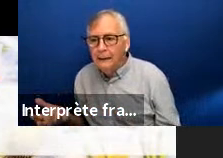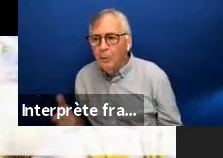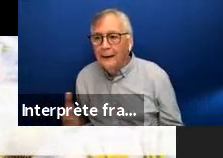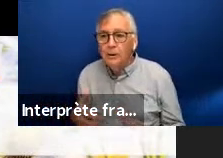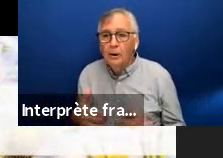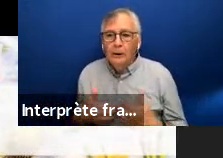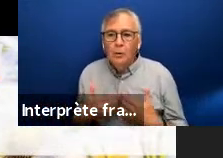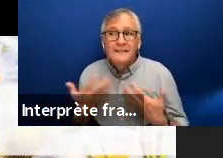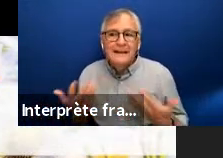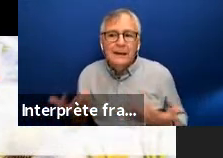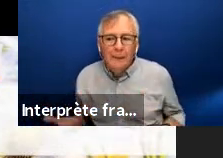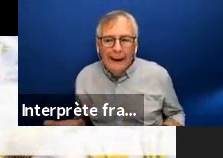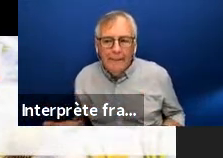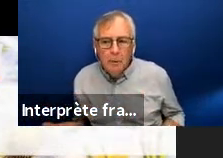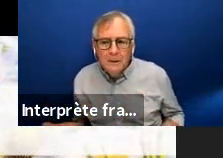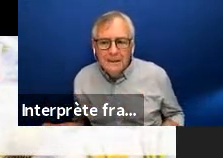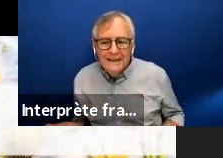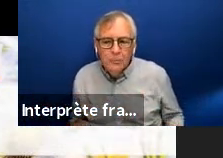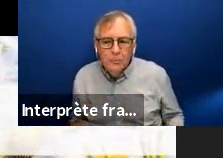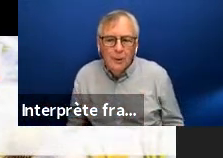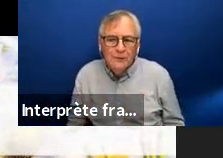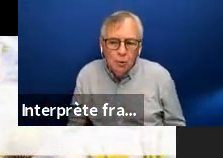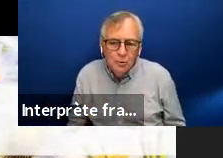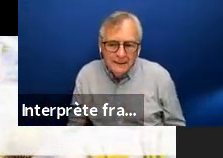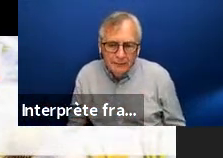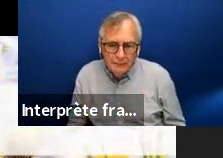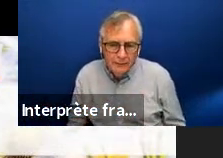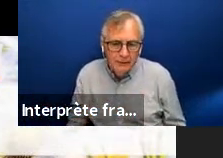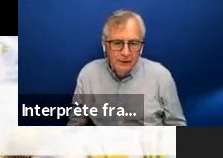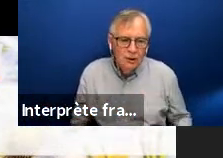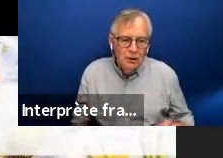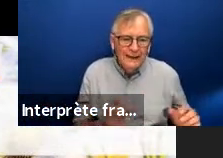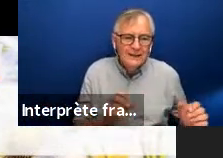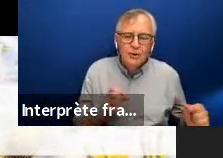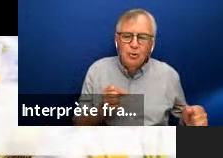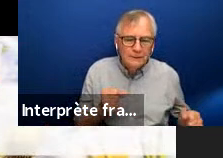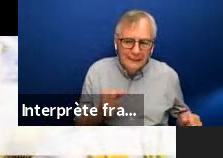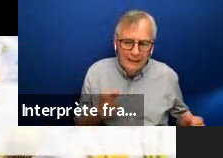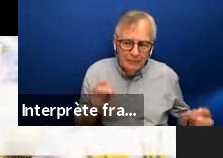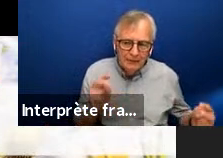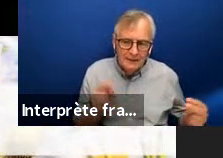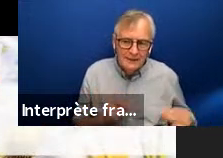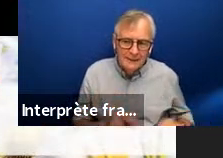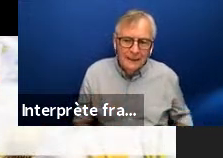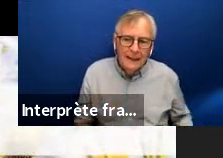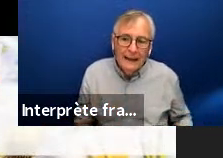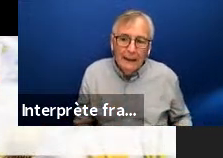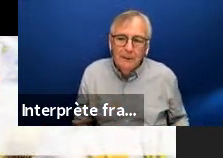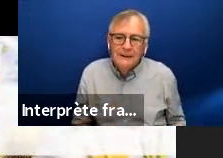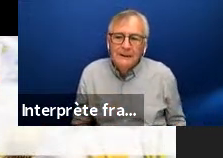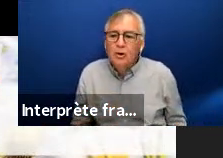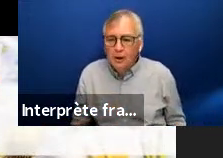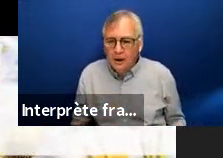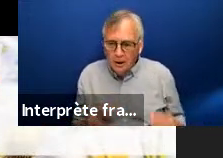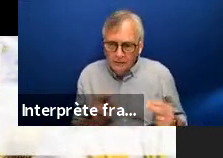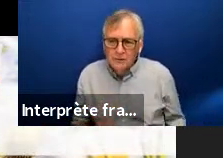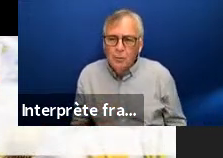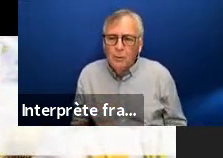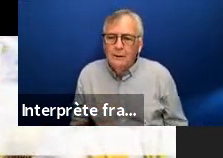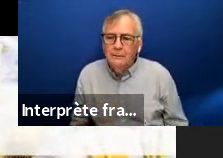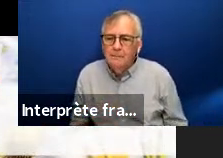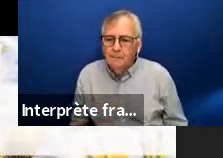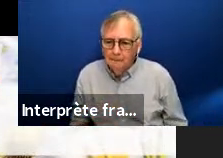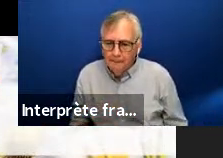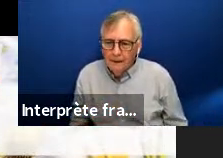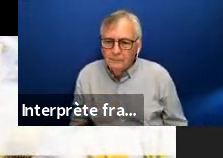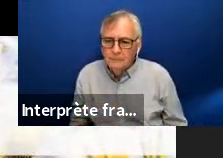inapproprié, peut être considéré comme impoli ou intrusif. Chez les sourds, c'est l'inverse. L'importance du regard